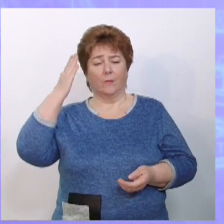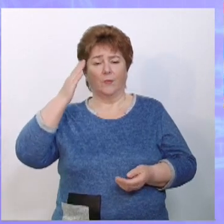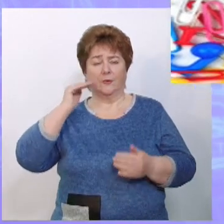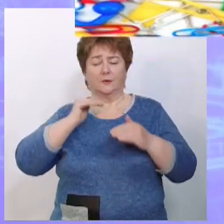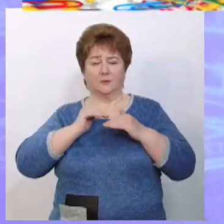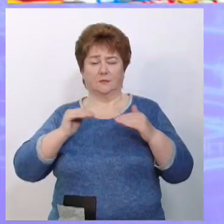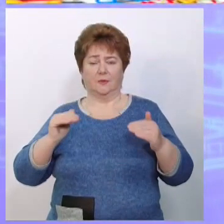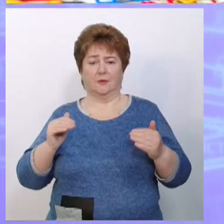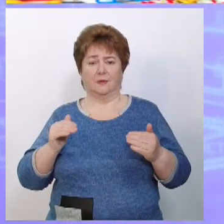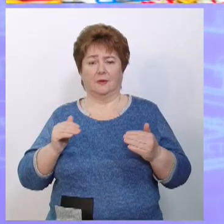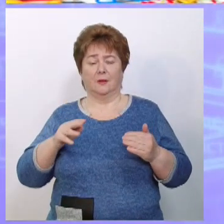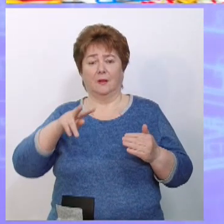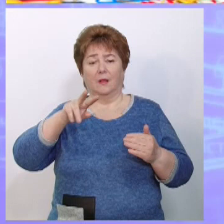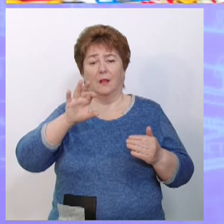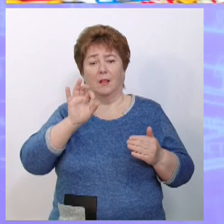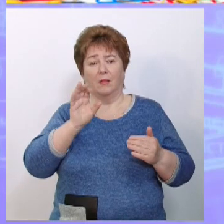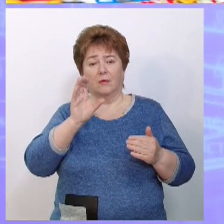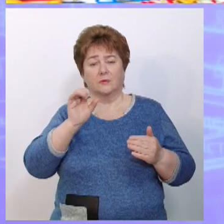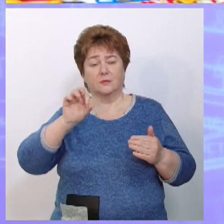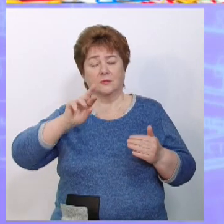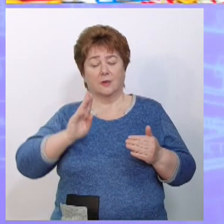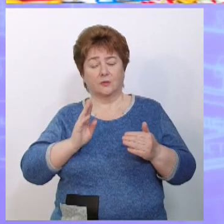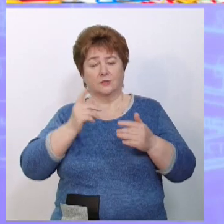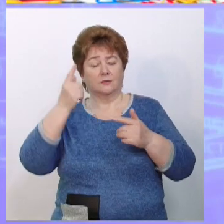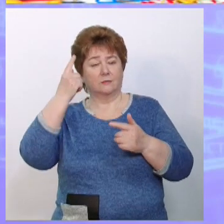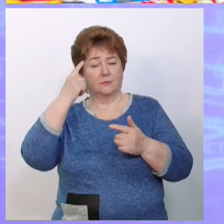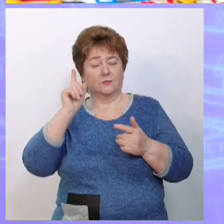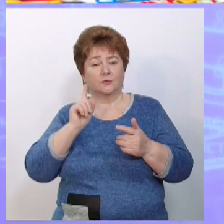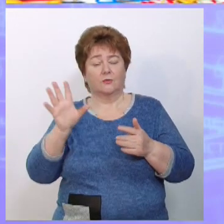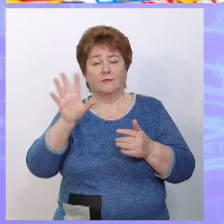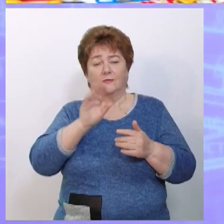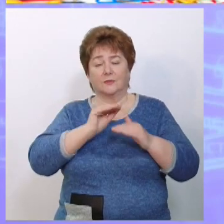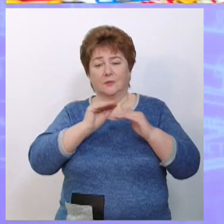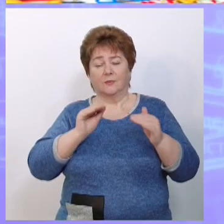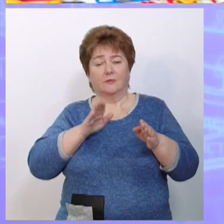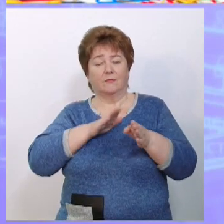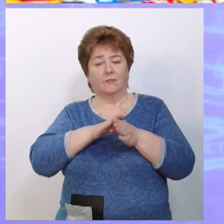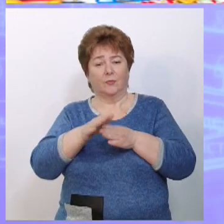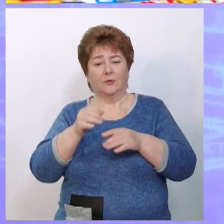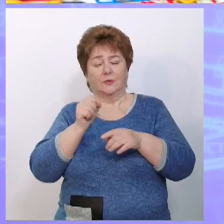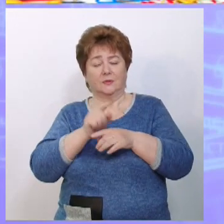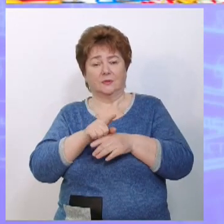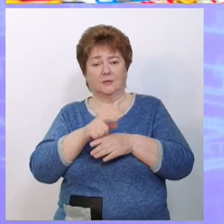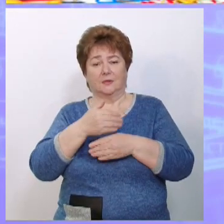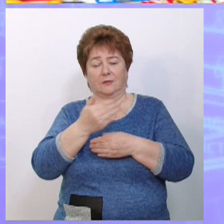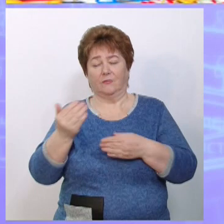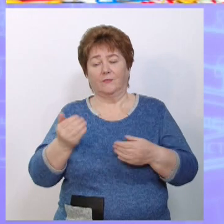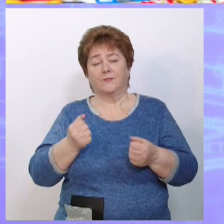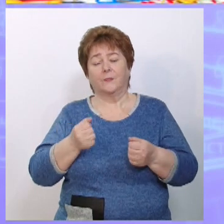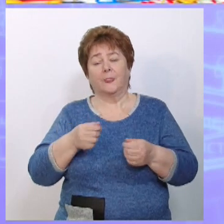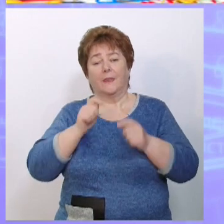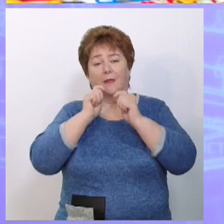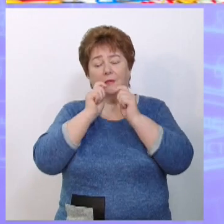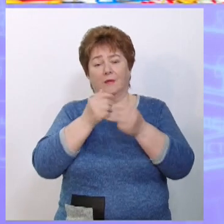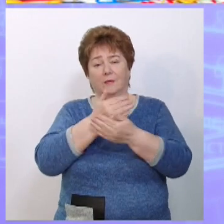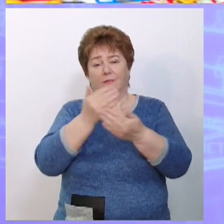Молодцы! Лосяш надеется, что все ребята справились с его заданием и